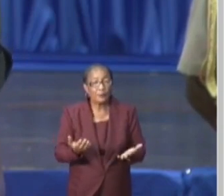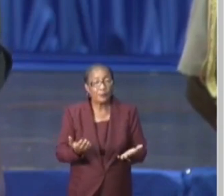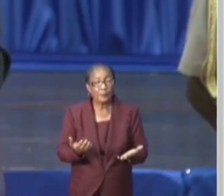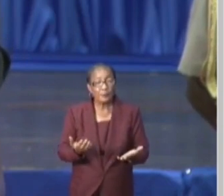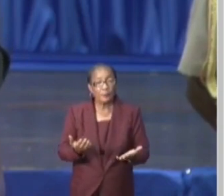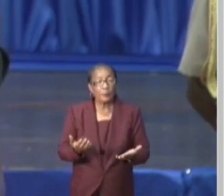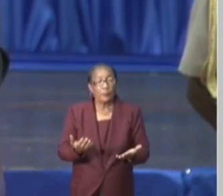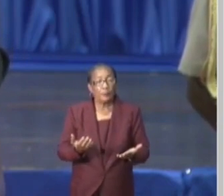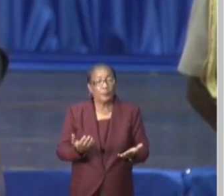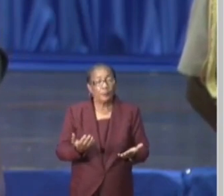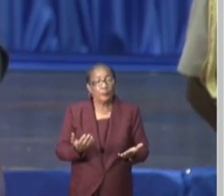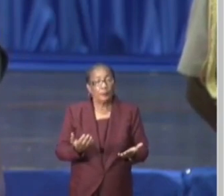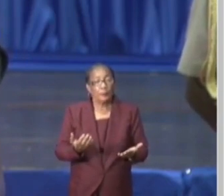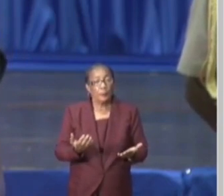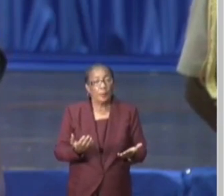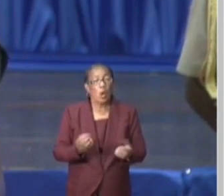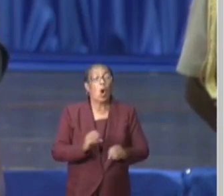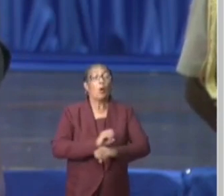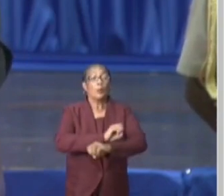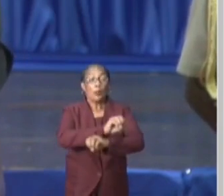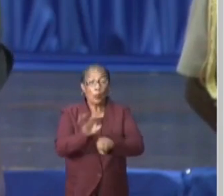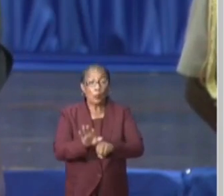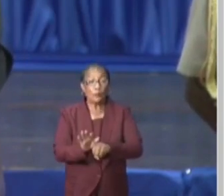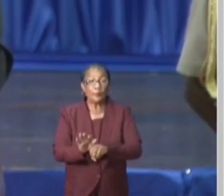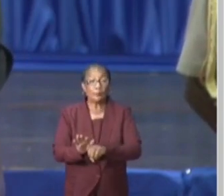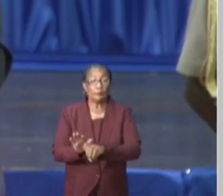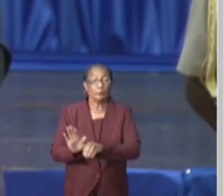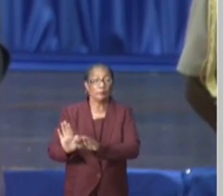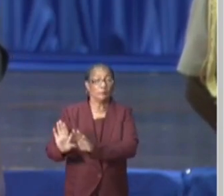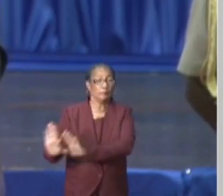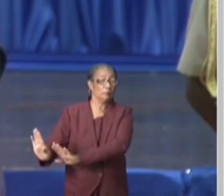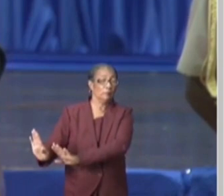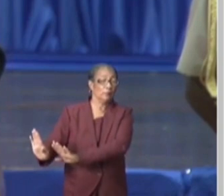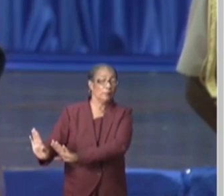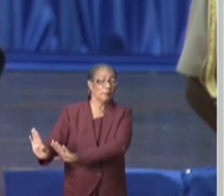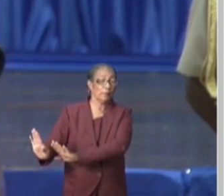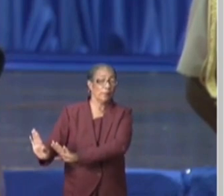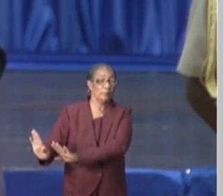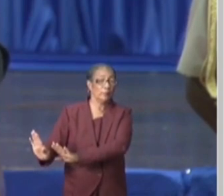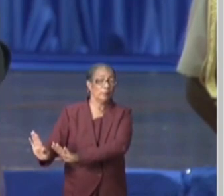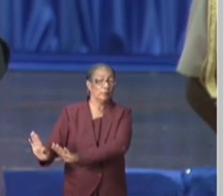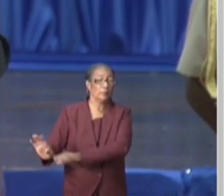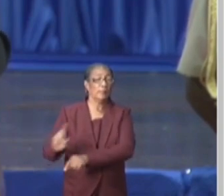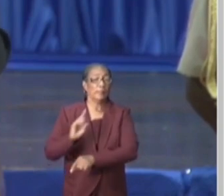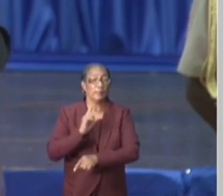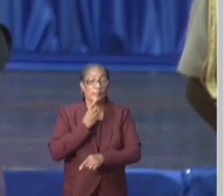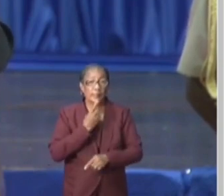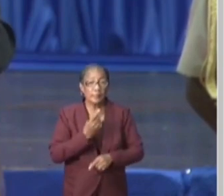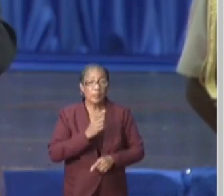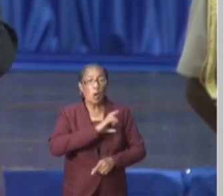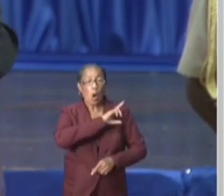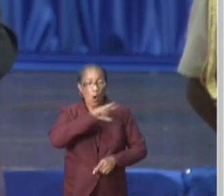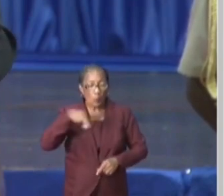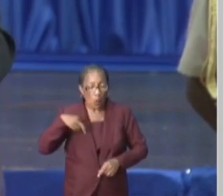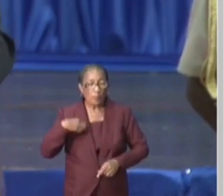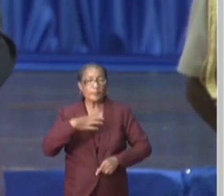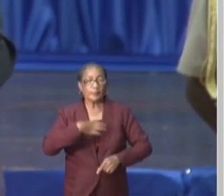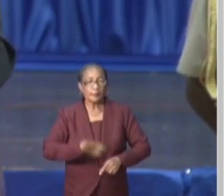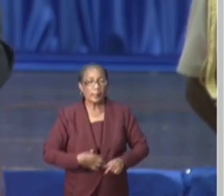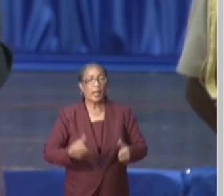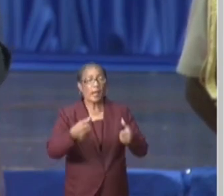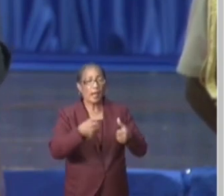om boven te beschermen is namelijk door als gedrag aan te